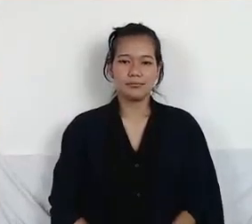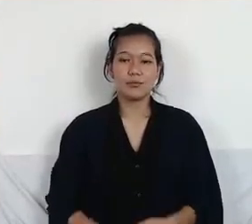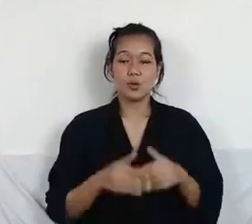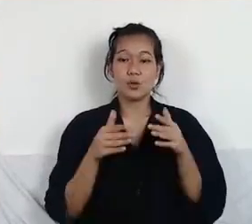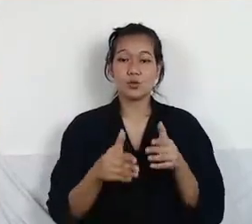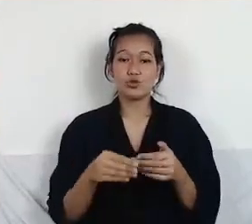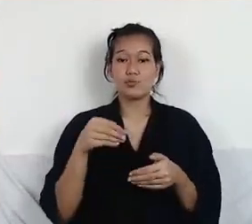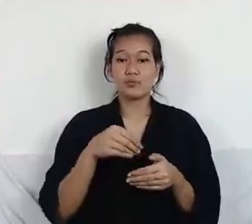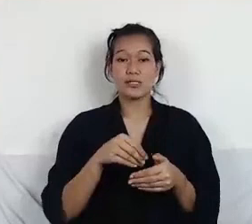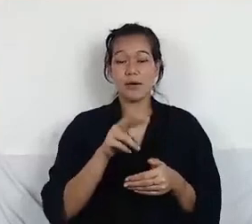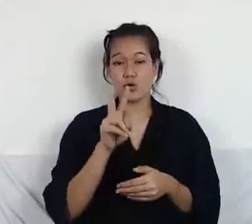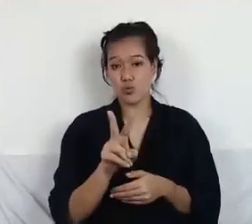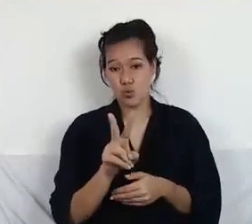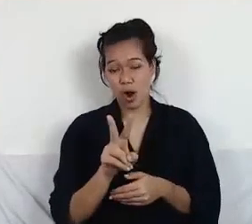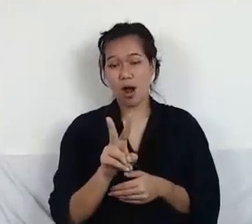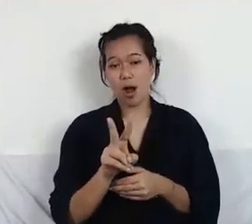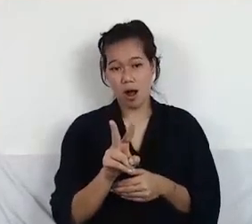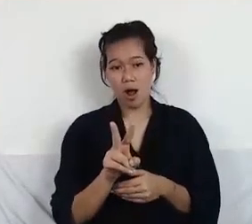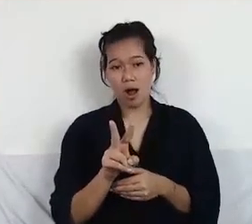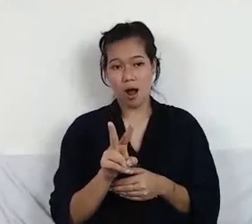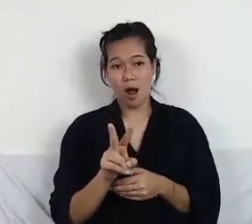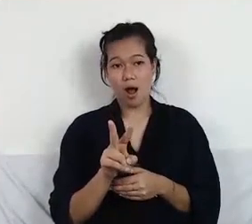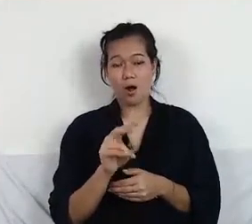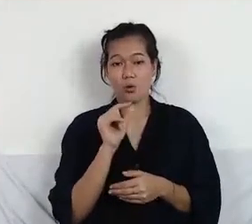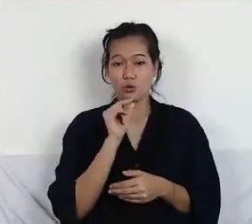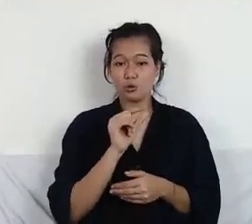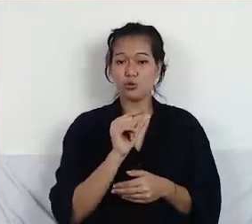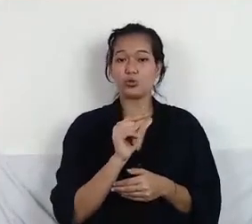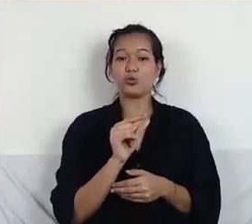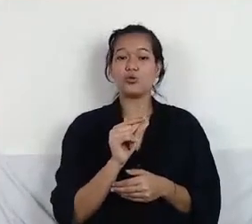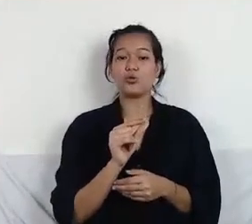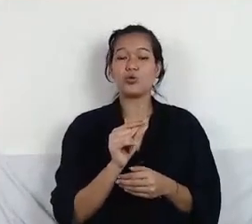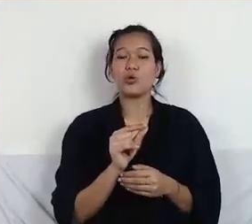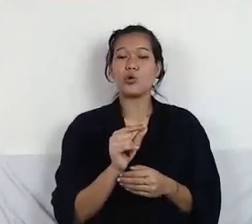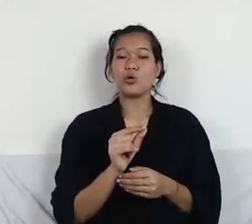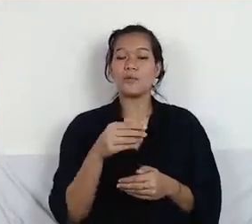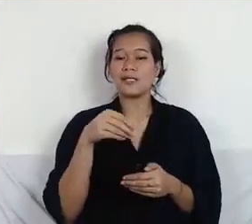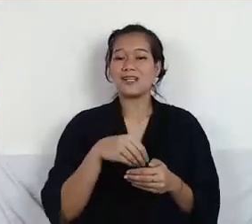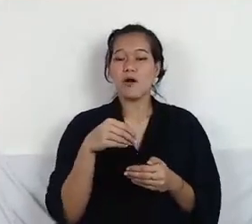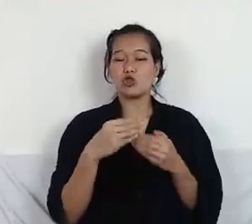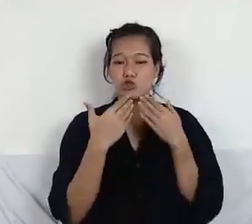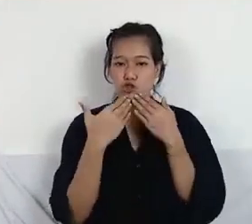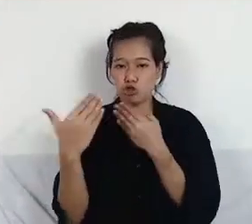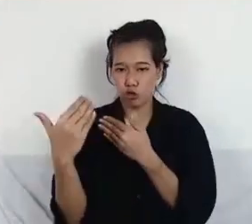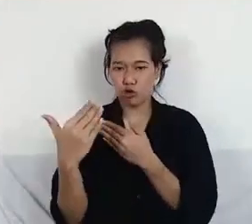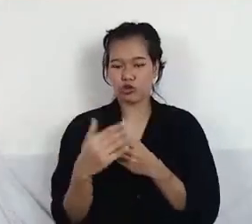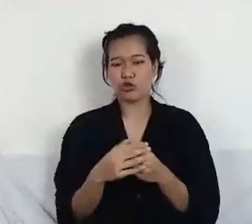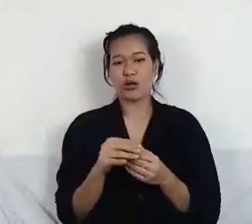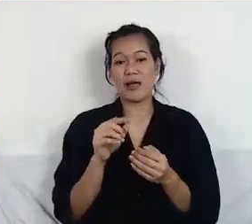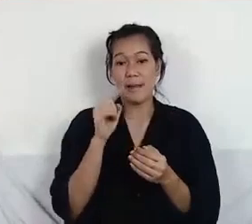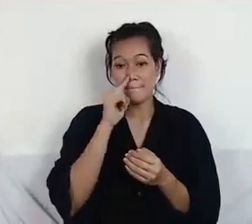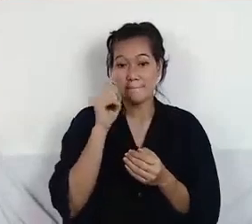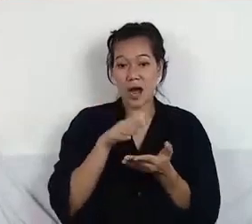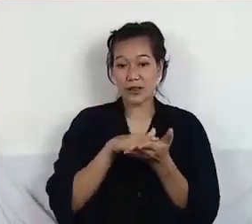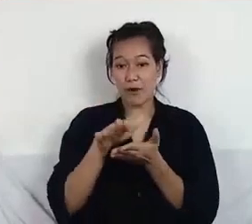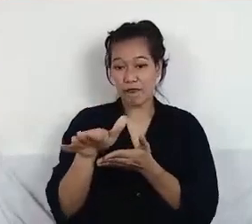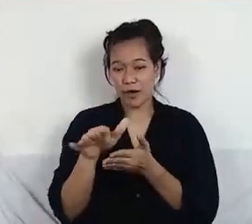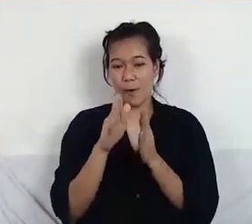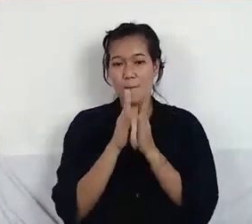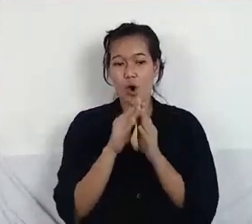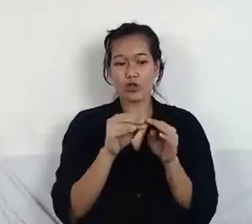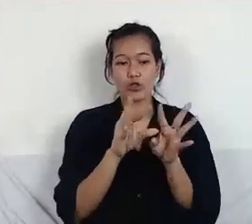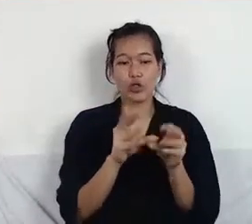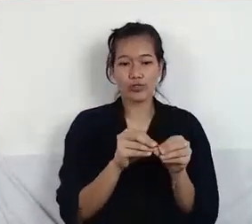Khusus persembahan kedua untuk pengucapan syukur perjamuan, agar ditambahkan angka 32